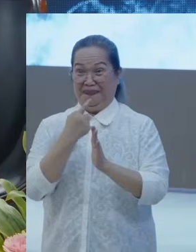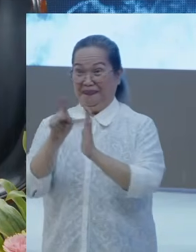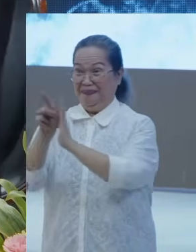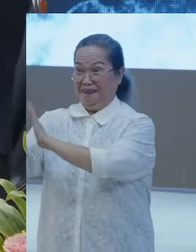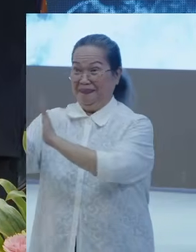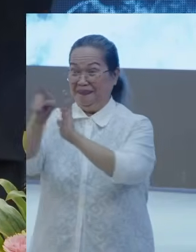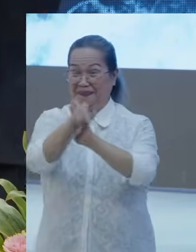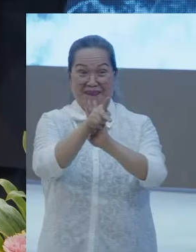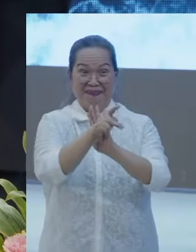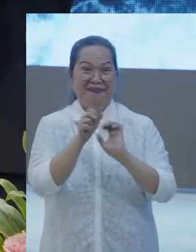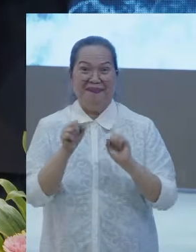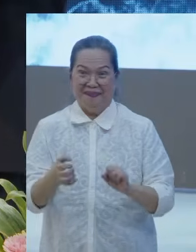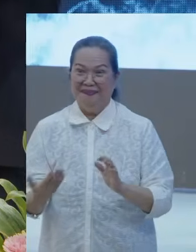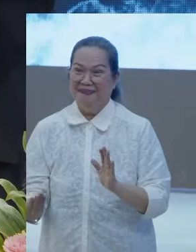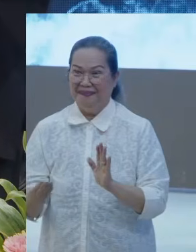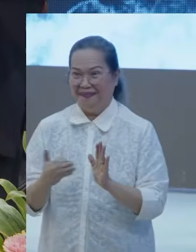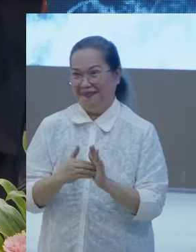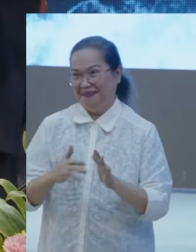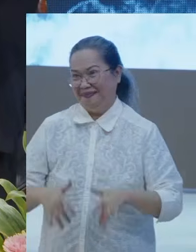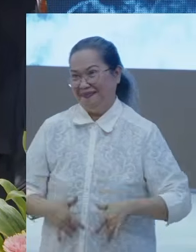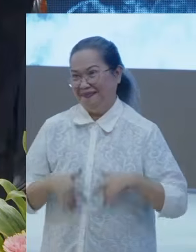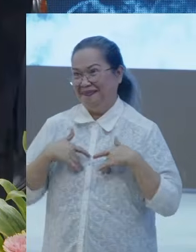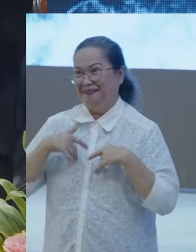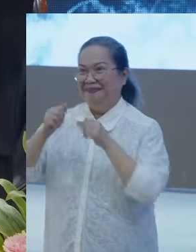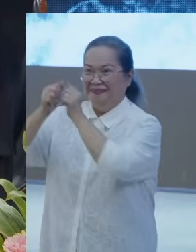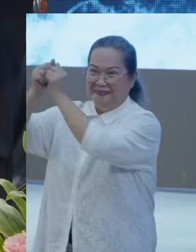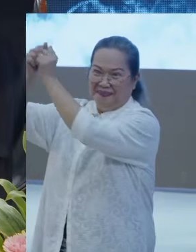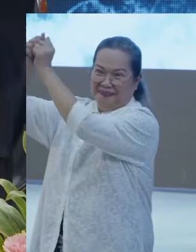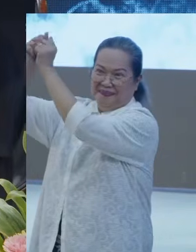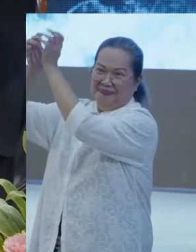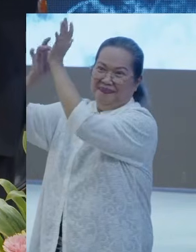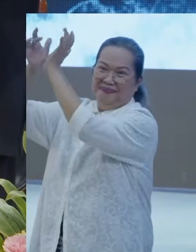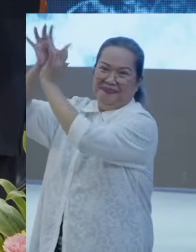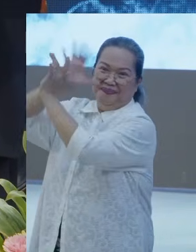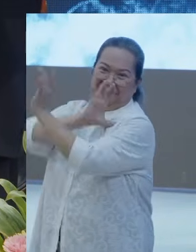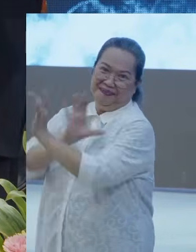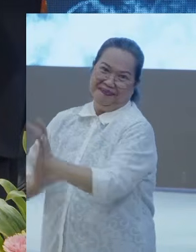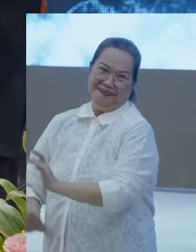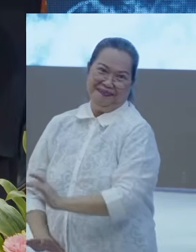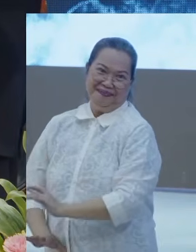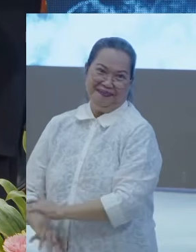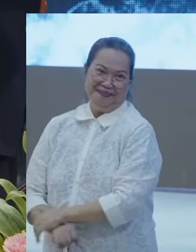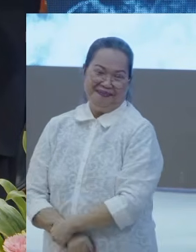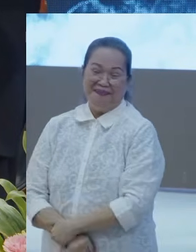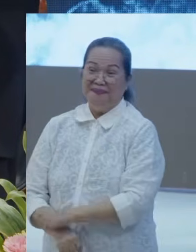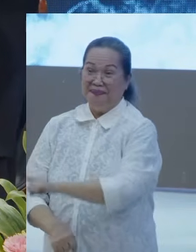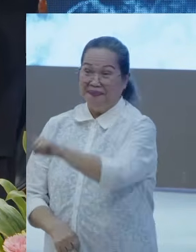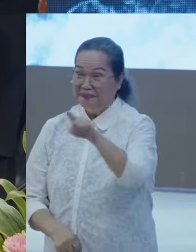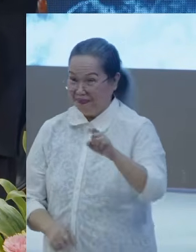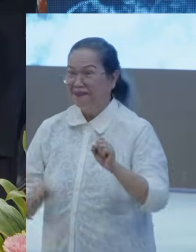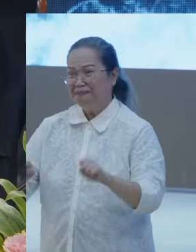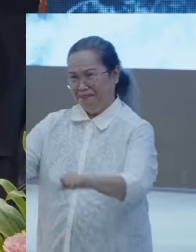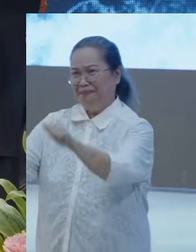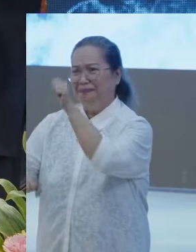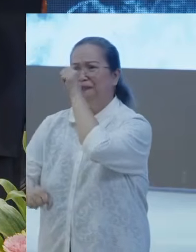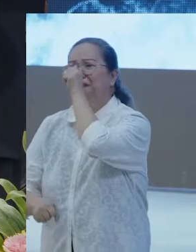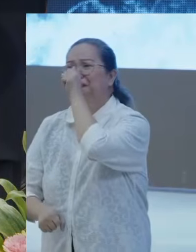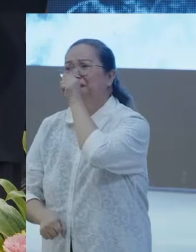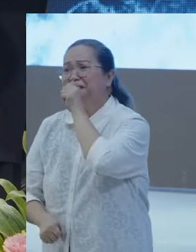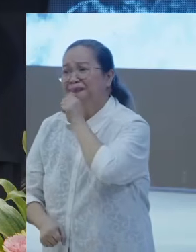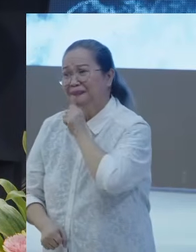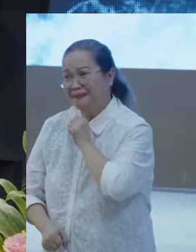ay mabubuhay na maguli sa piling at presensya ng ating Panginoon. So yun po ang